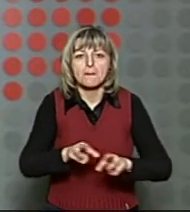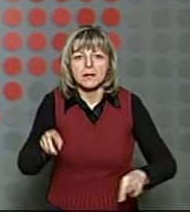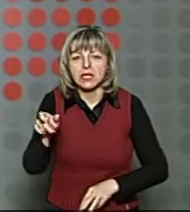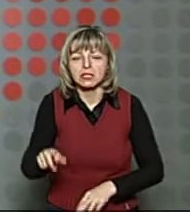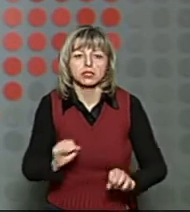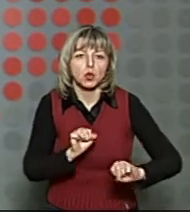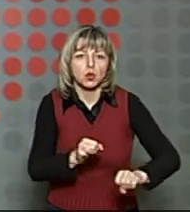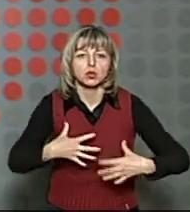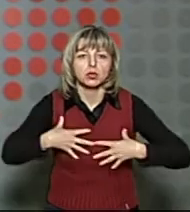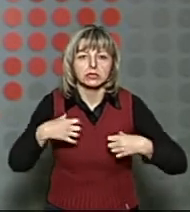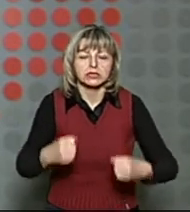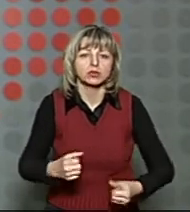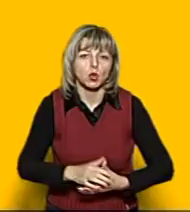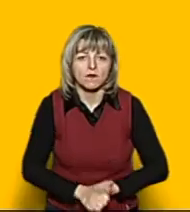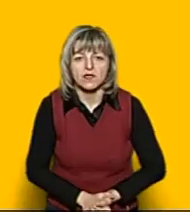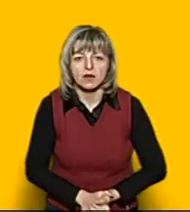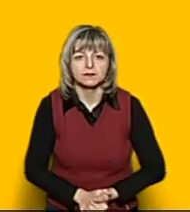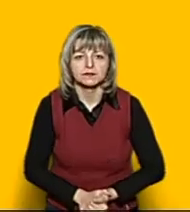охорони здоров'я Максим Степанов.